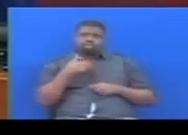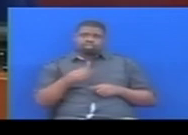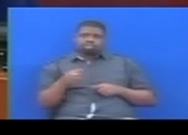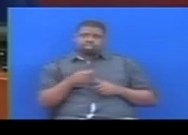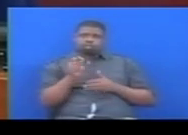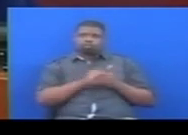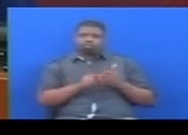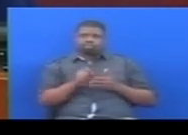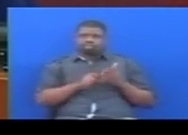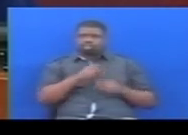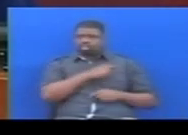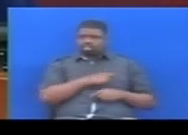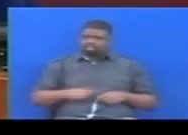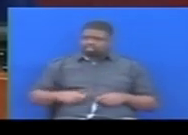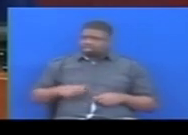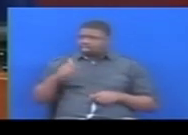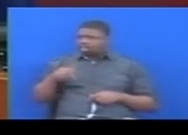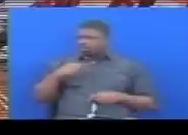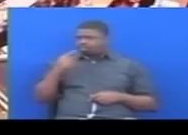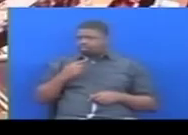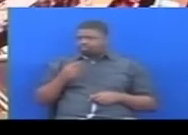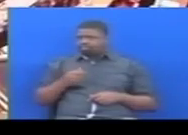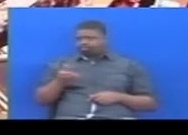ya Rais TAMISEMI, majibu.